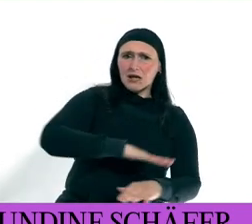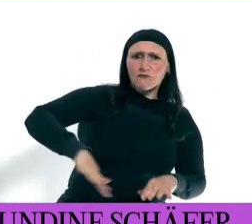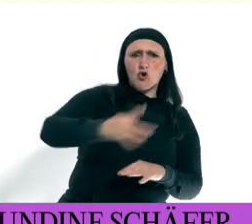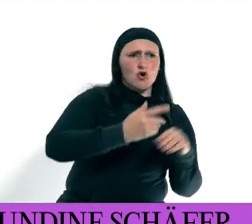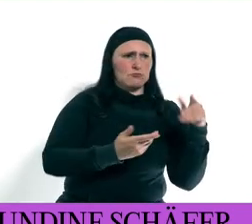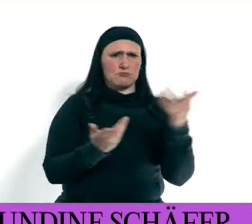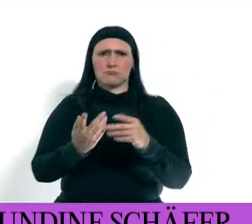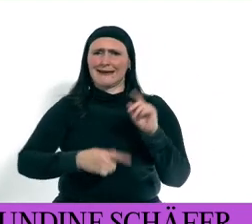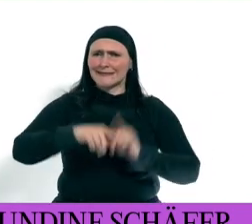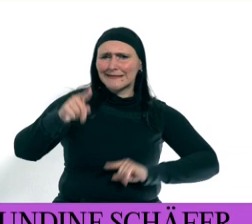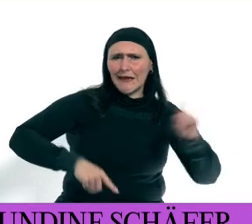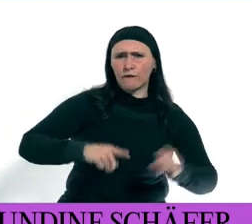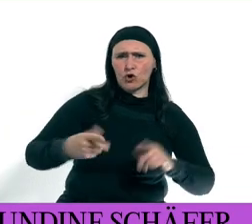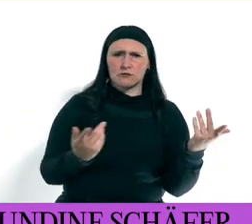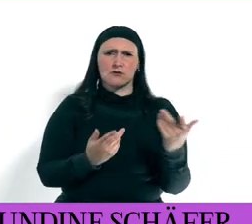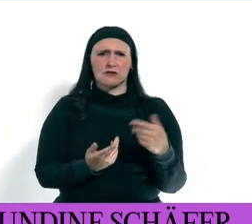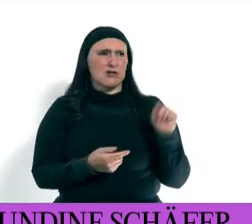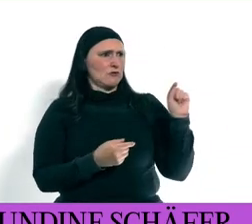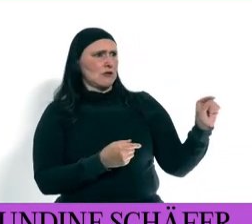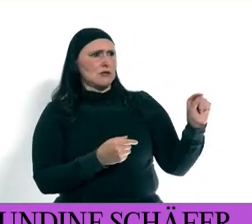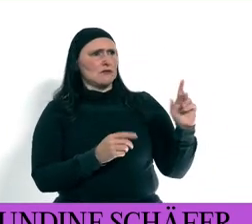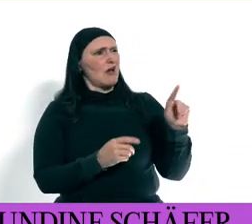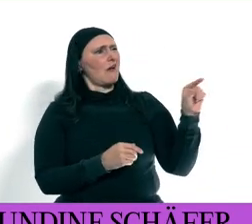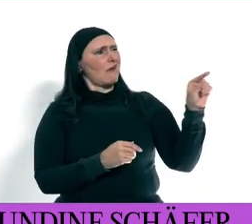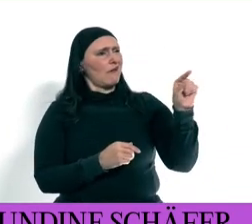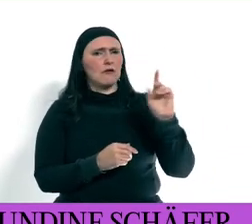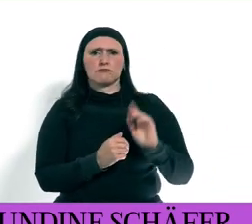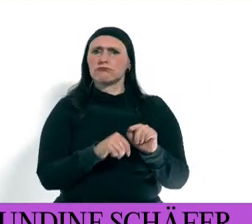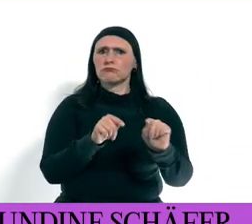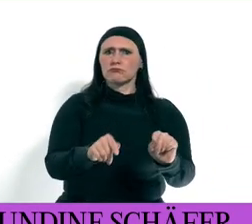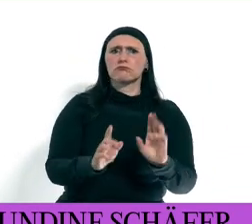Es gibt natürlich viele Institutionen mittlerweile,